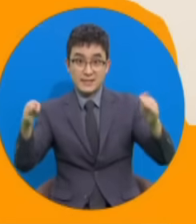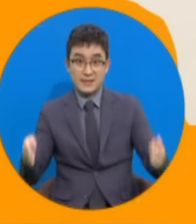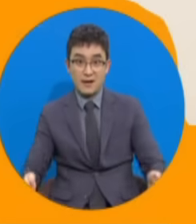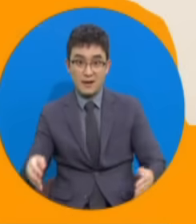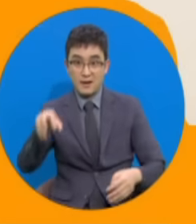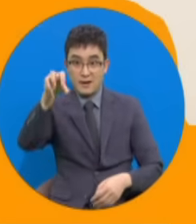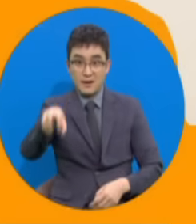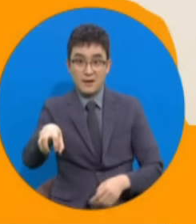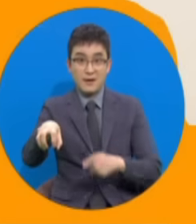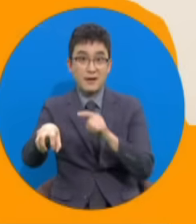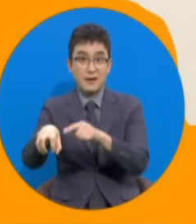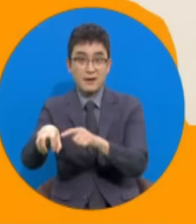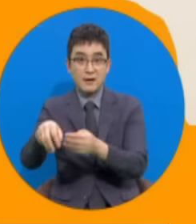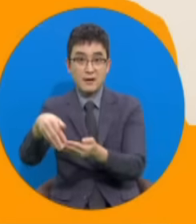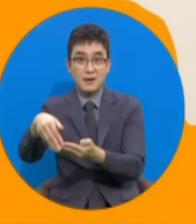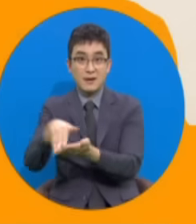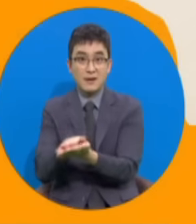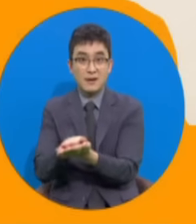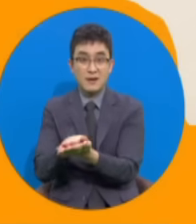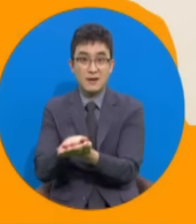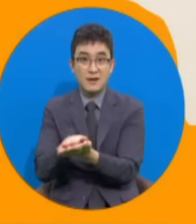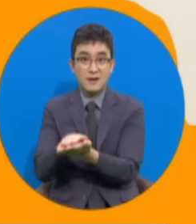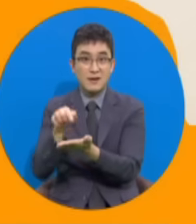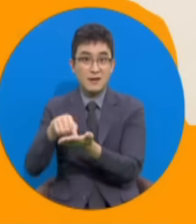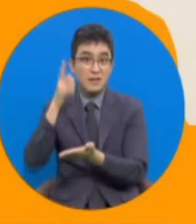무언가. 접혀있는 휴대전화.